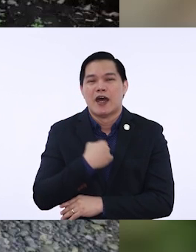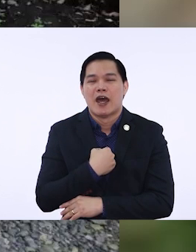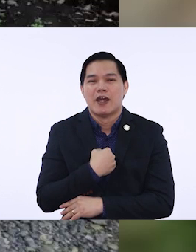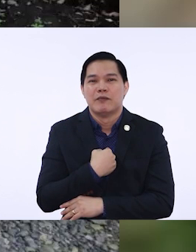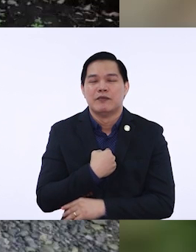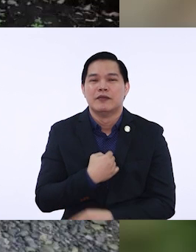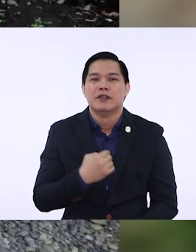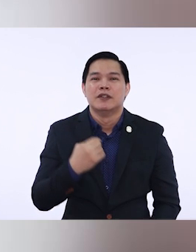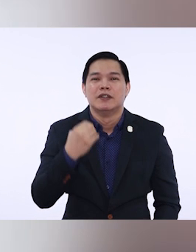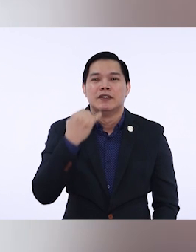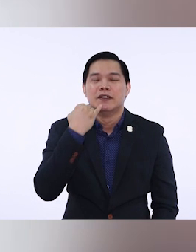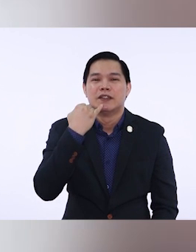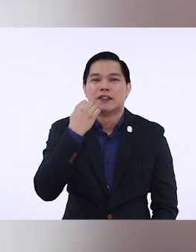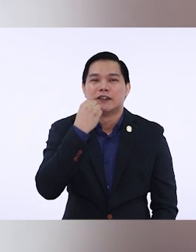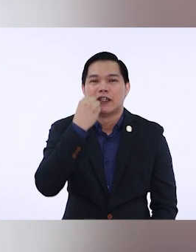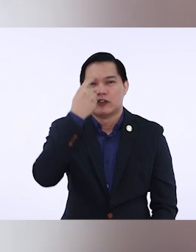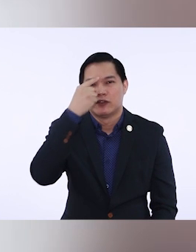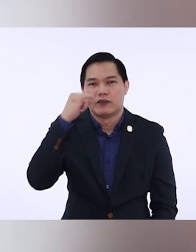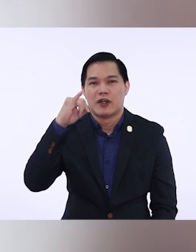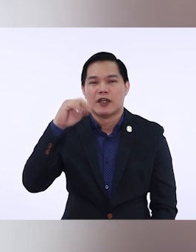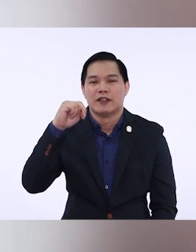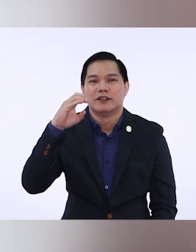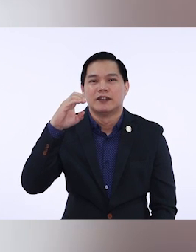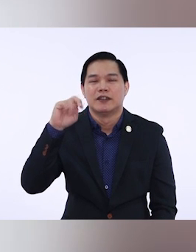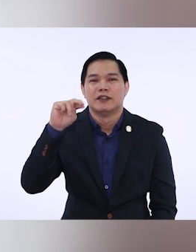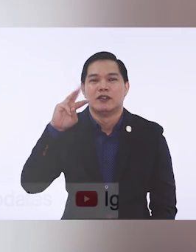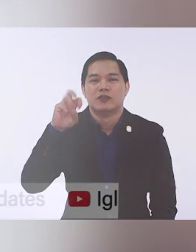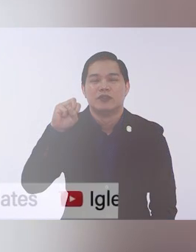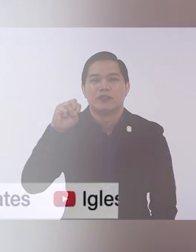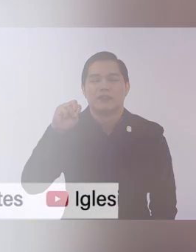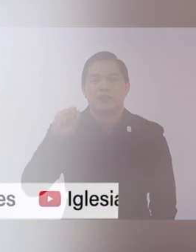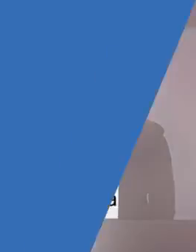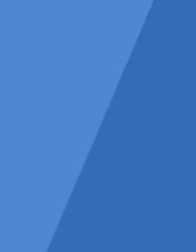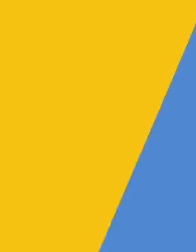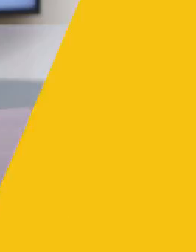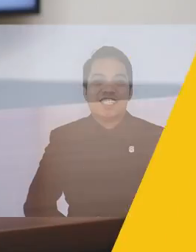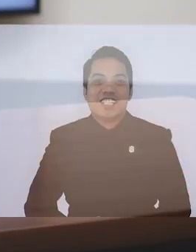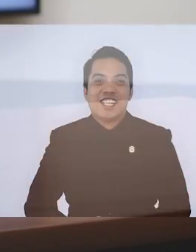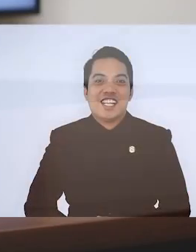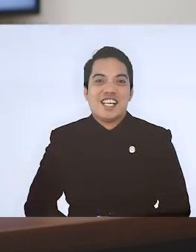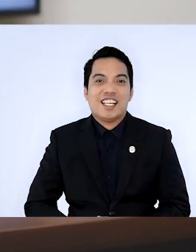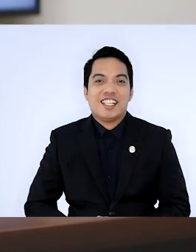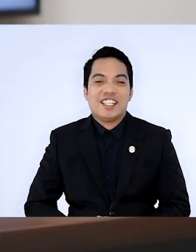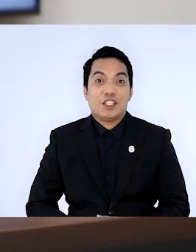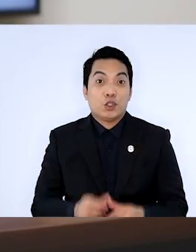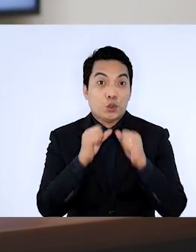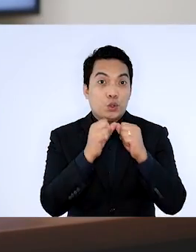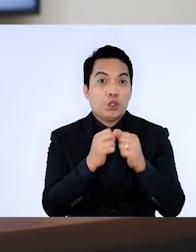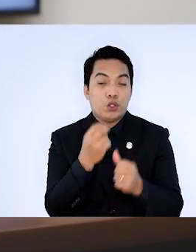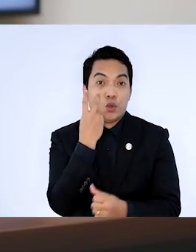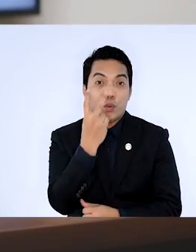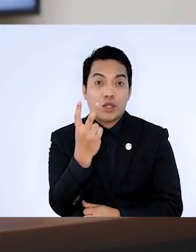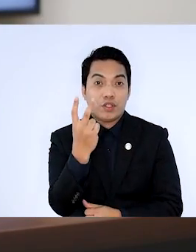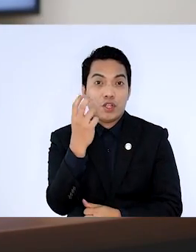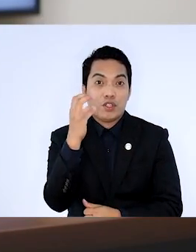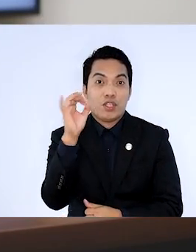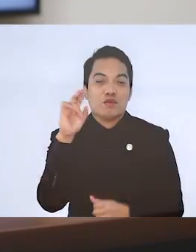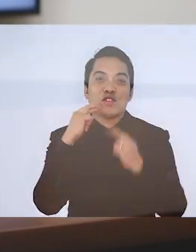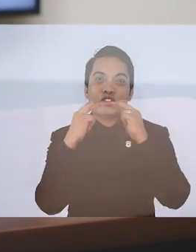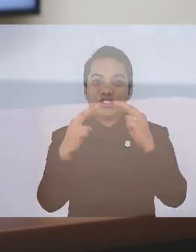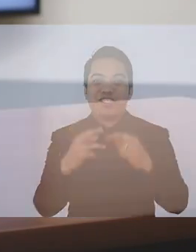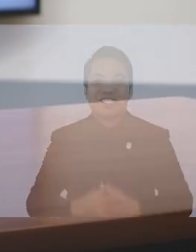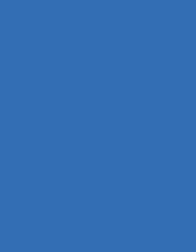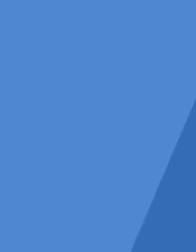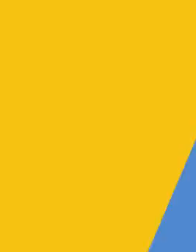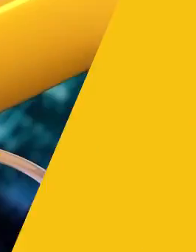si kapatid na Ira Santos para sa Iglesia ni Cristo News Network. Manatiling nakatutok sa CFO